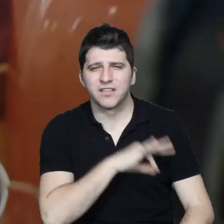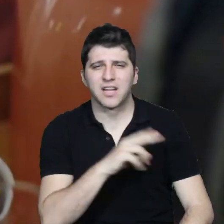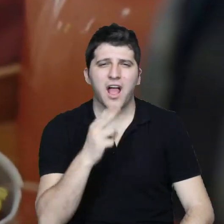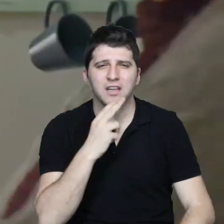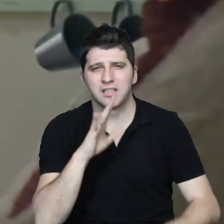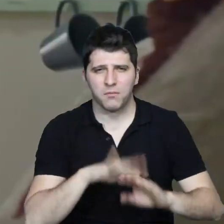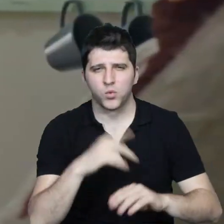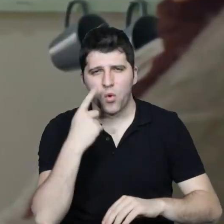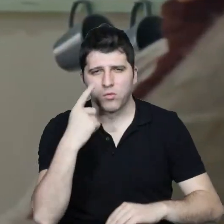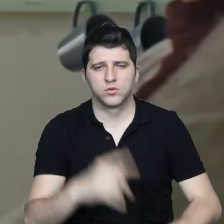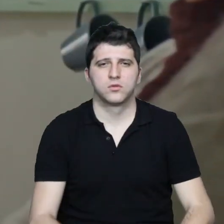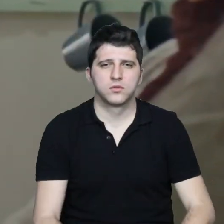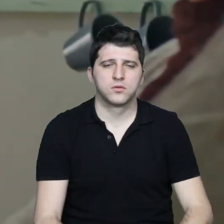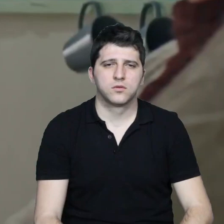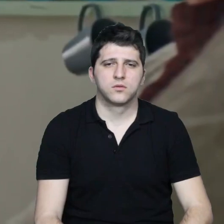görüyor musun?